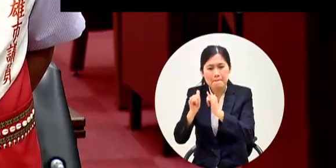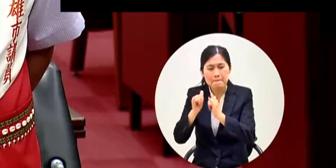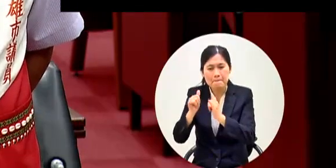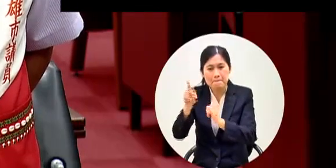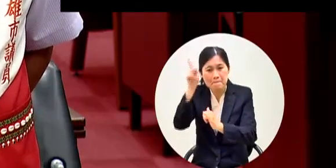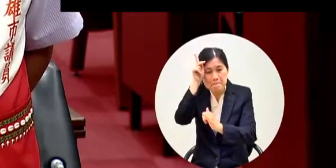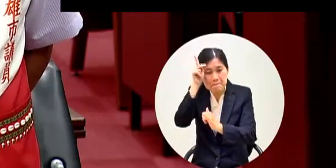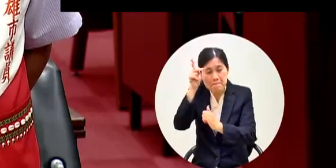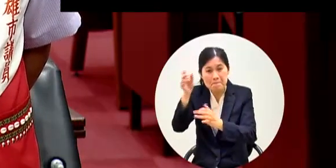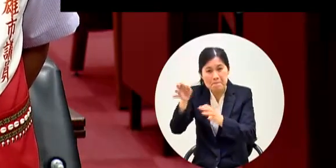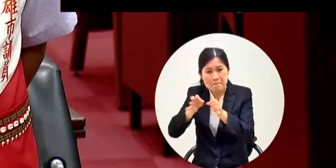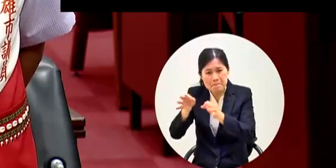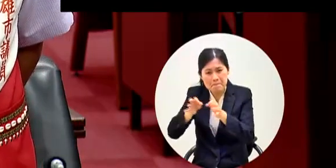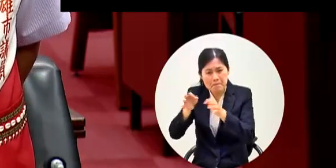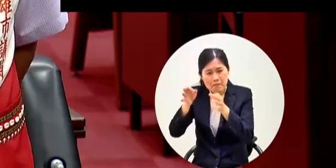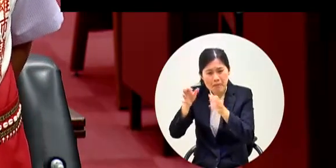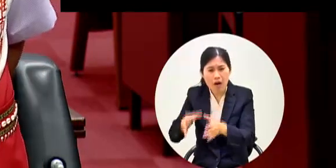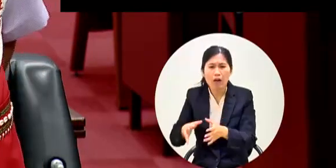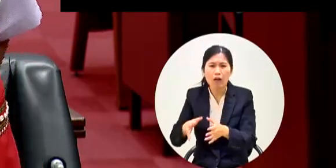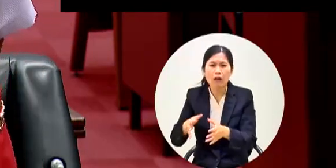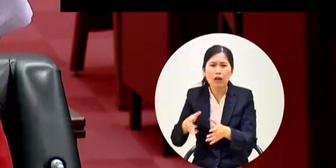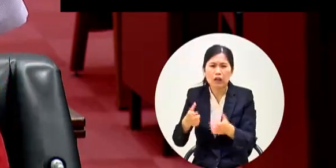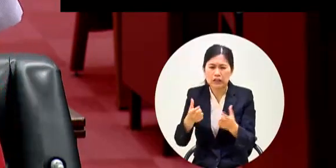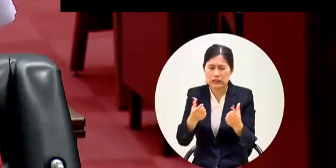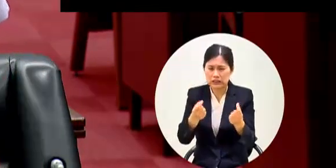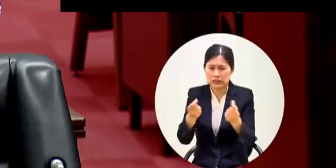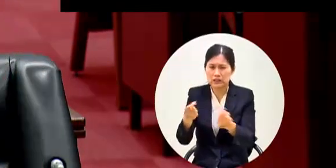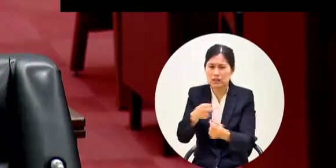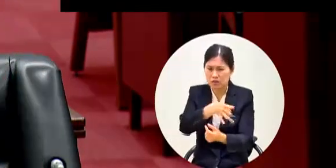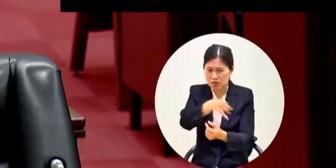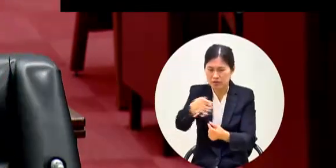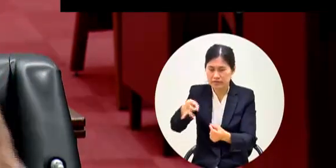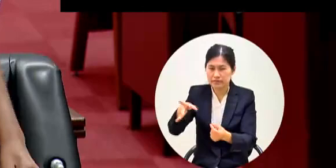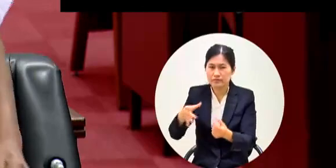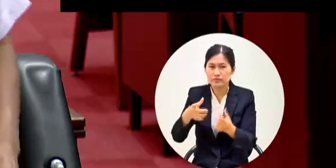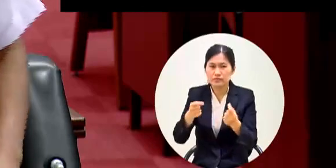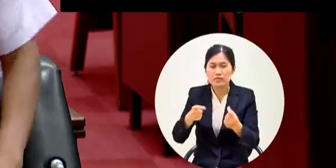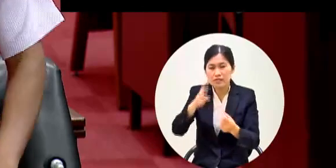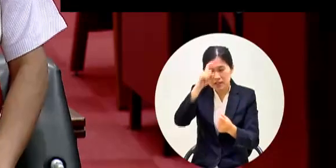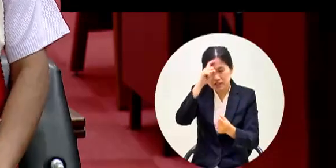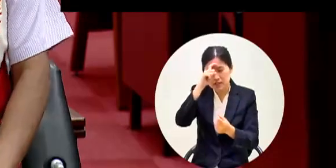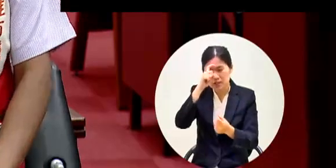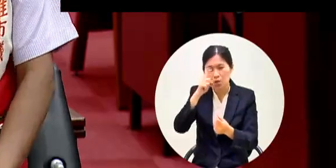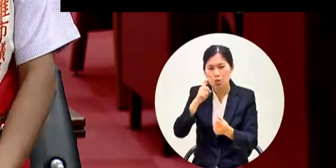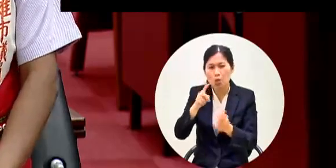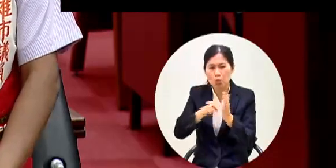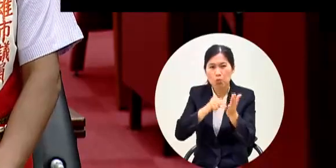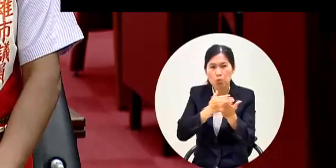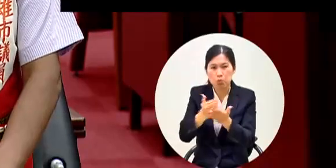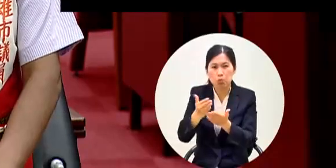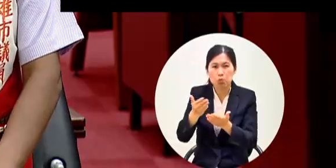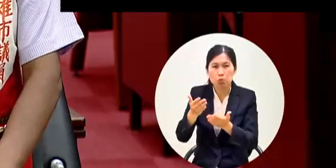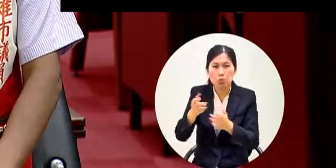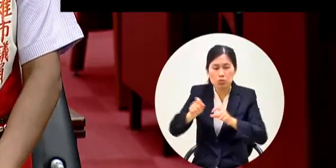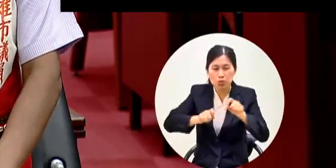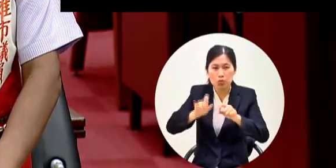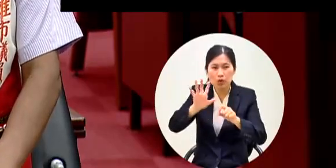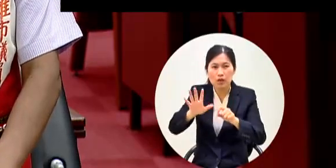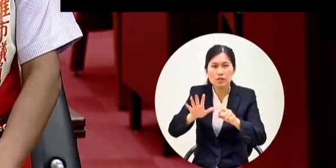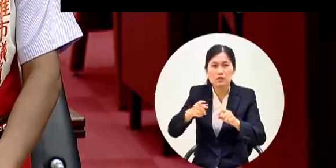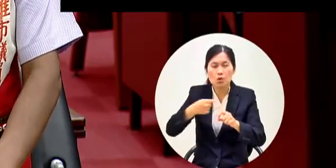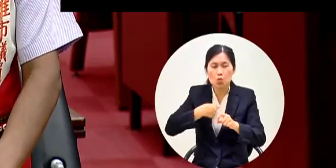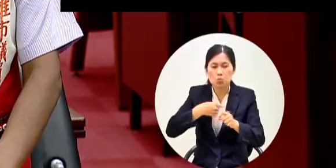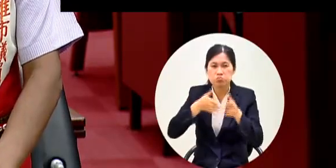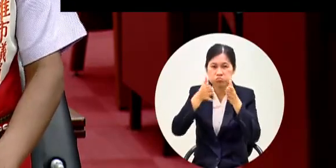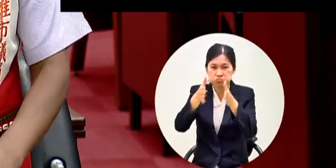区，包括乡村区的问题、露营区的问题、民宿的问题。我